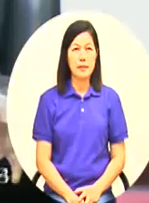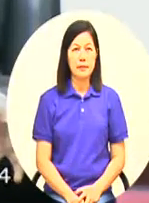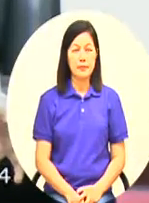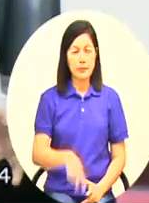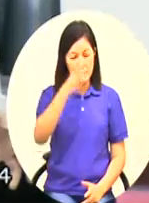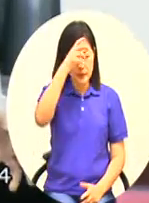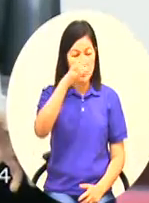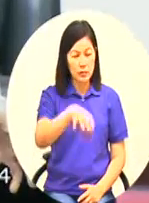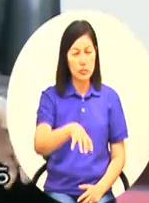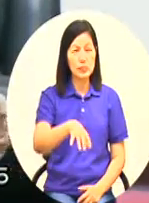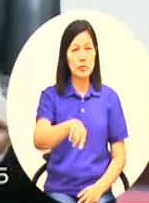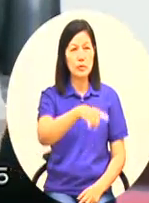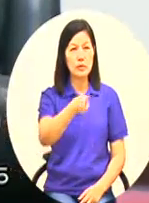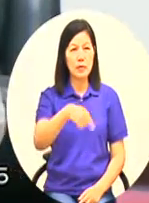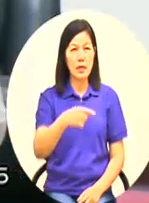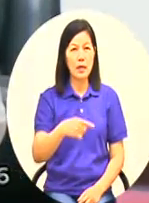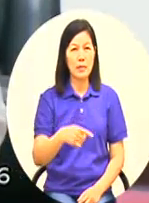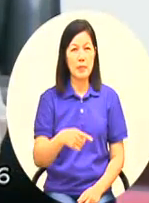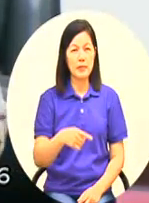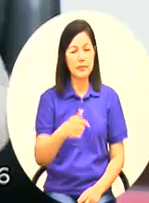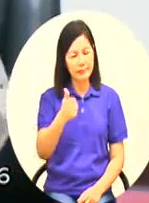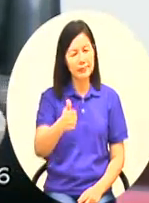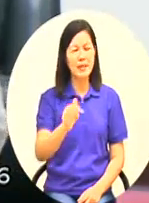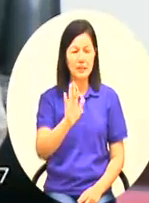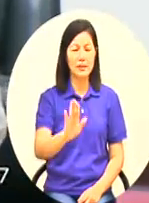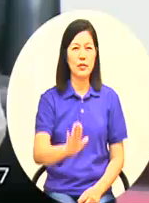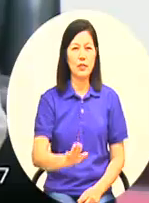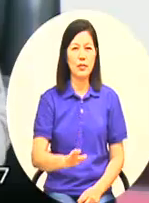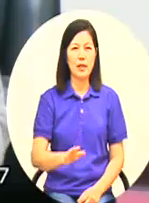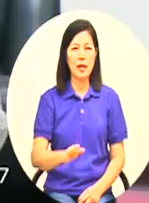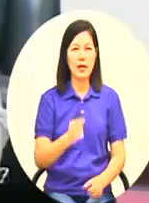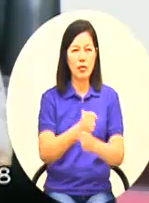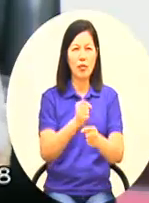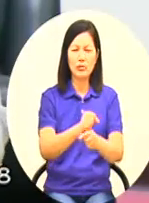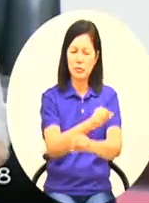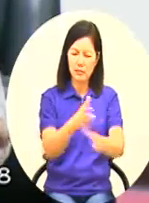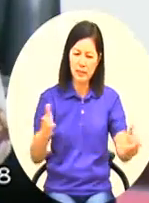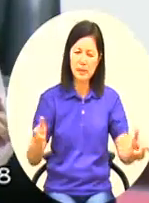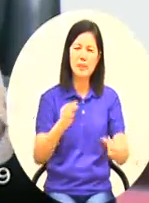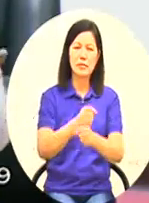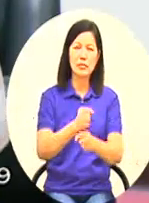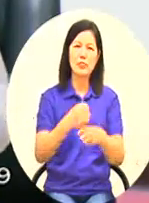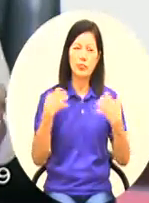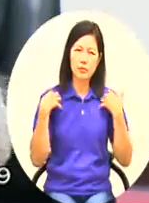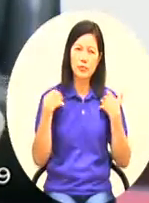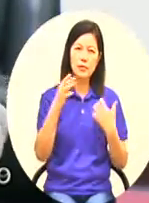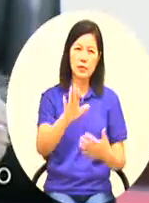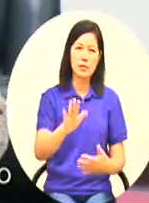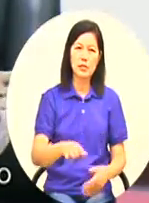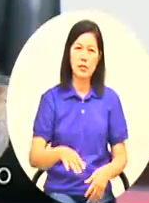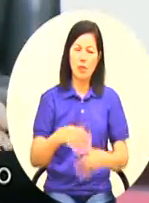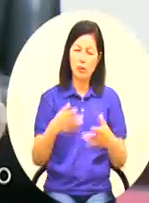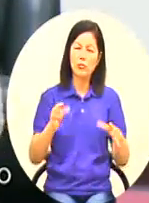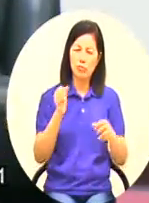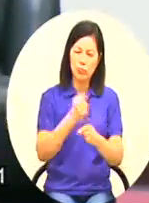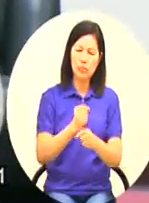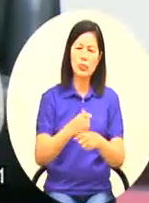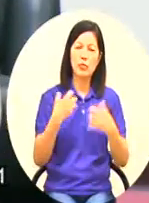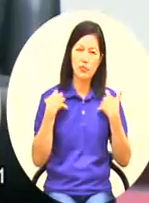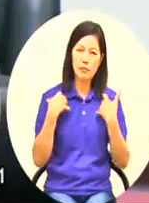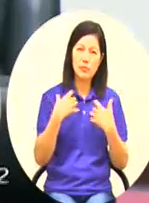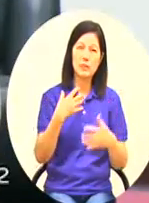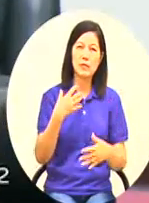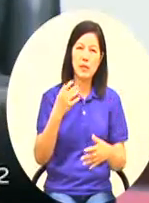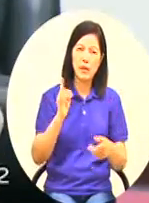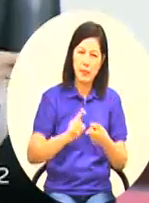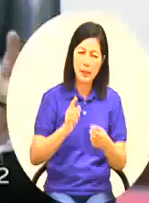们就是也很棒了，什么都做，那也有可以多做就多做，那当然这事都很好，因